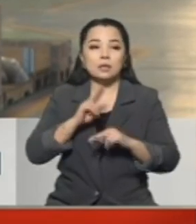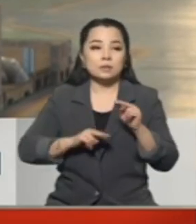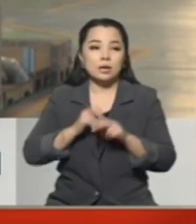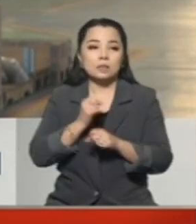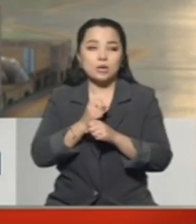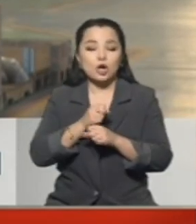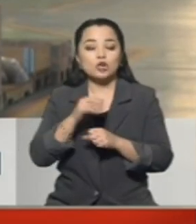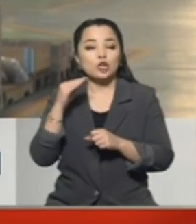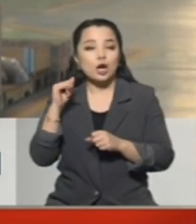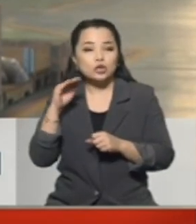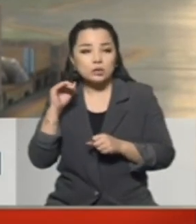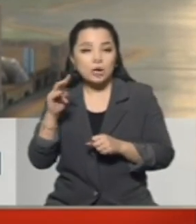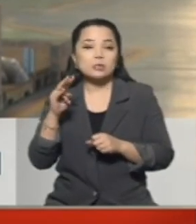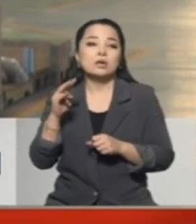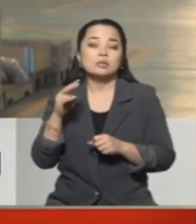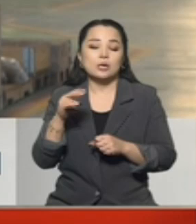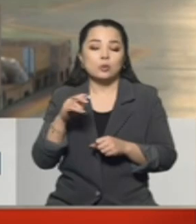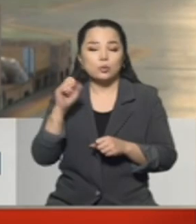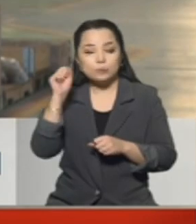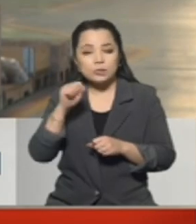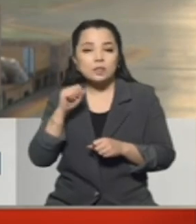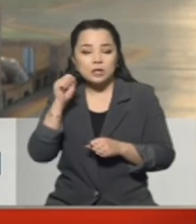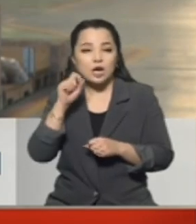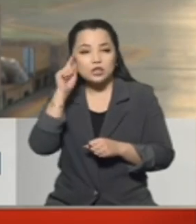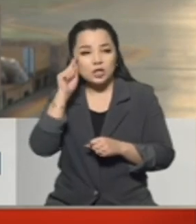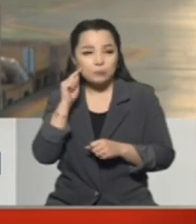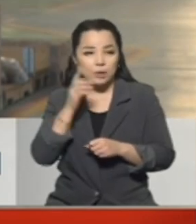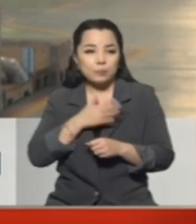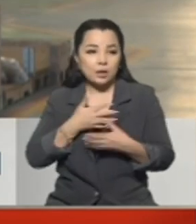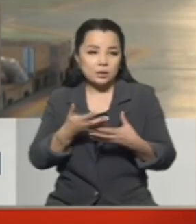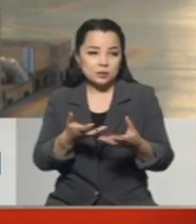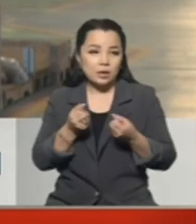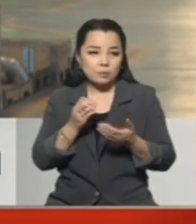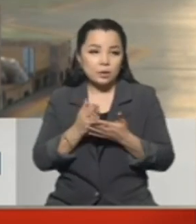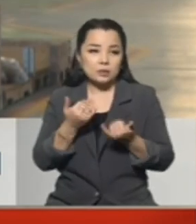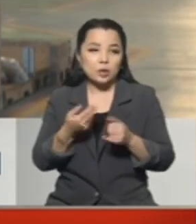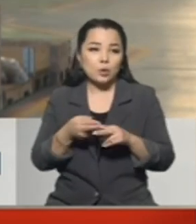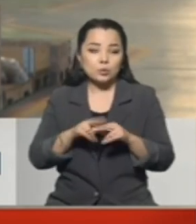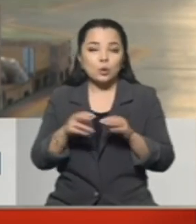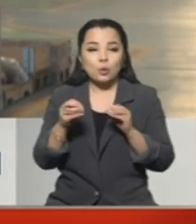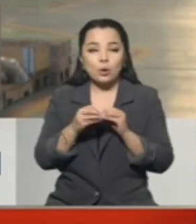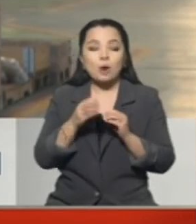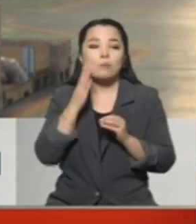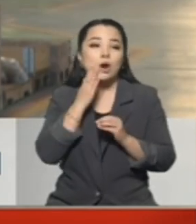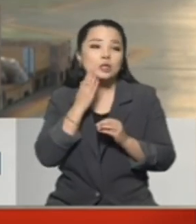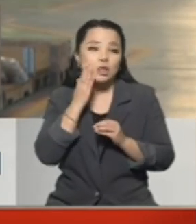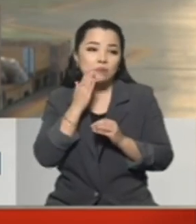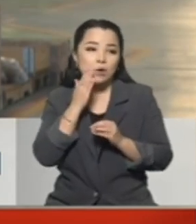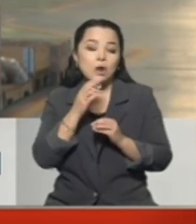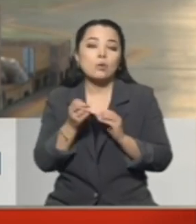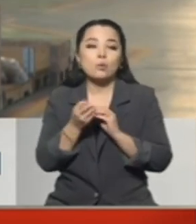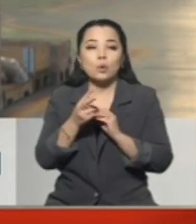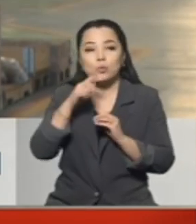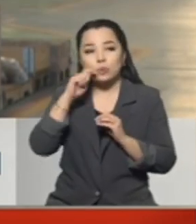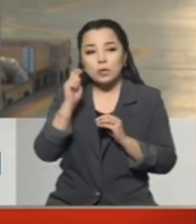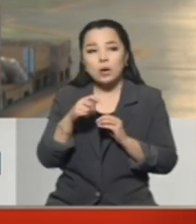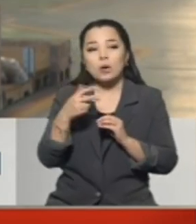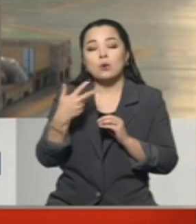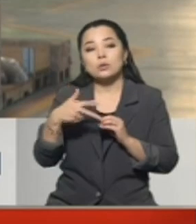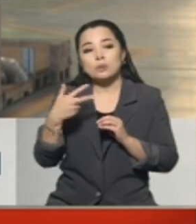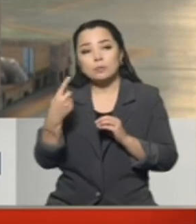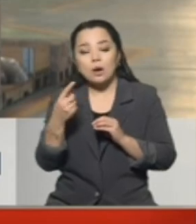құрастырдық. Тәжікстан, Түркменстан мен Әзербайжан да бізден алды. Жуырдағыны Әзербайжанға тағы 10, Молдоваға 12, Украинаға 31